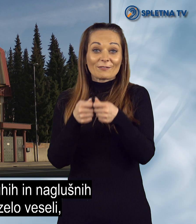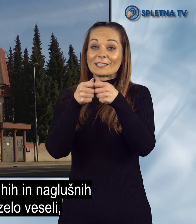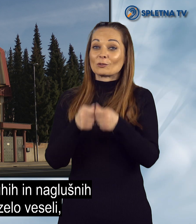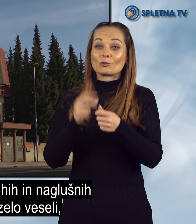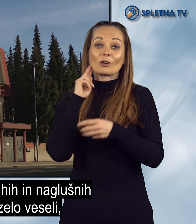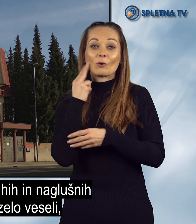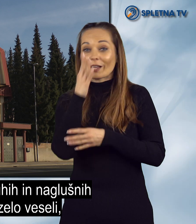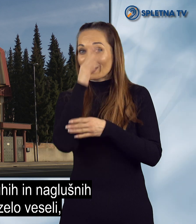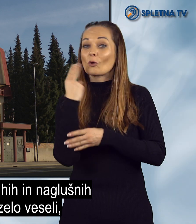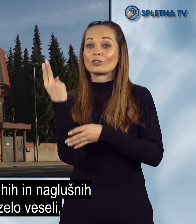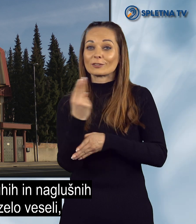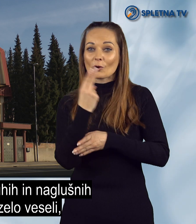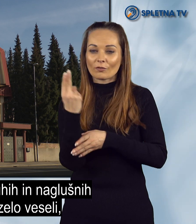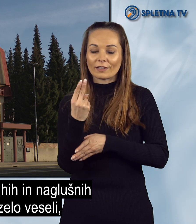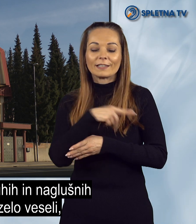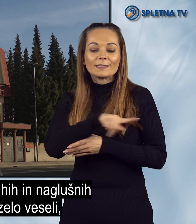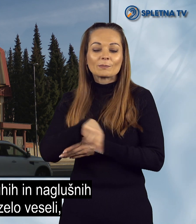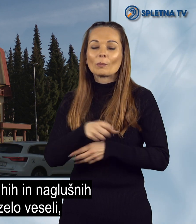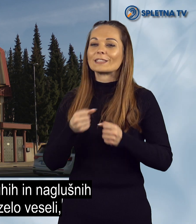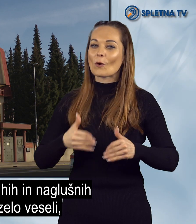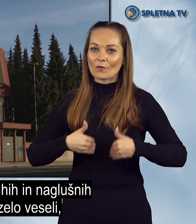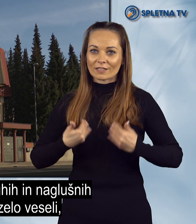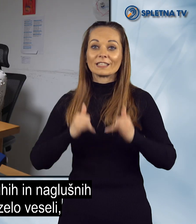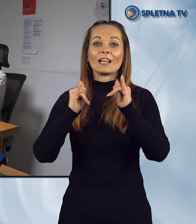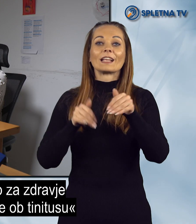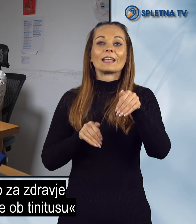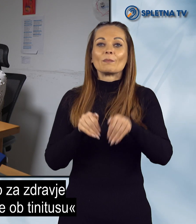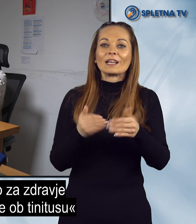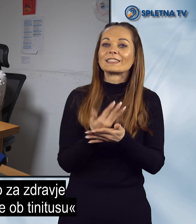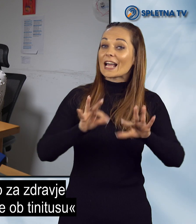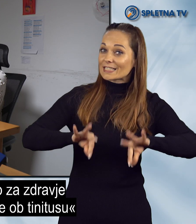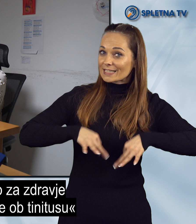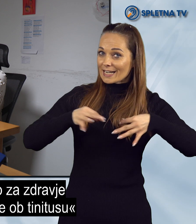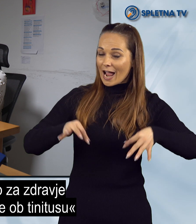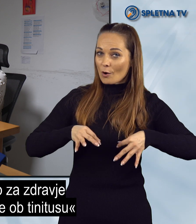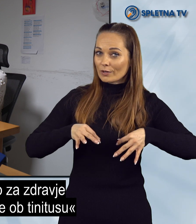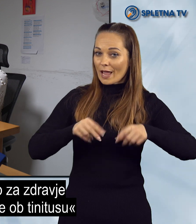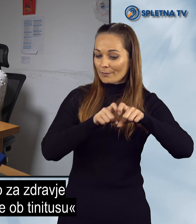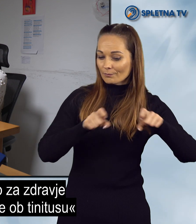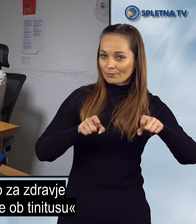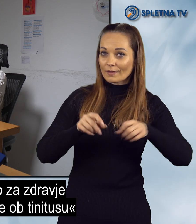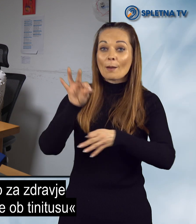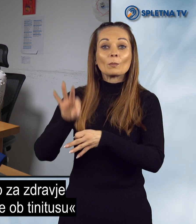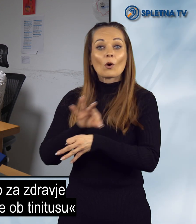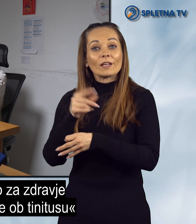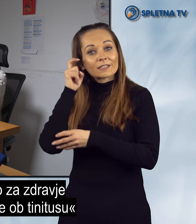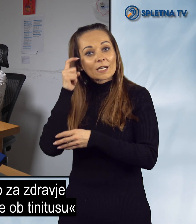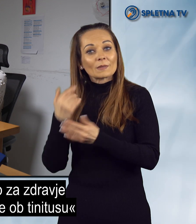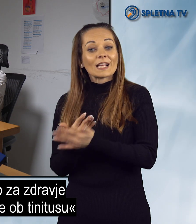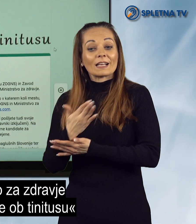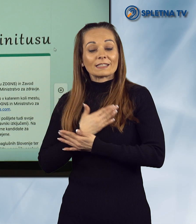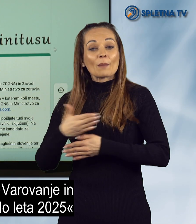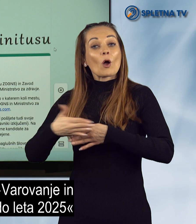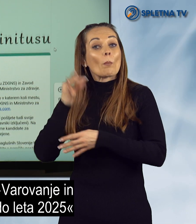Na Zvezi društev gluhih in naglušnih Slovenije smo zelo veseli, da je Ministrstvo za zdravje projekt Skrb